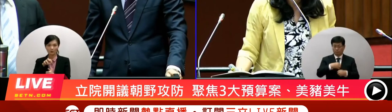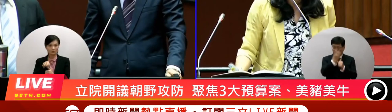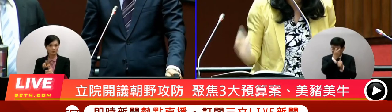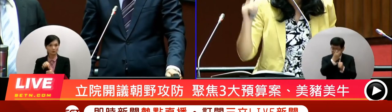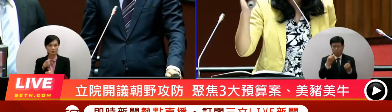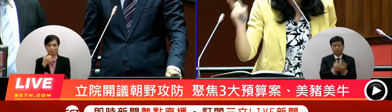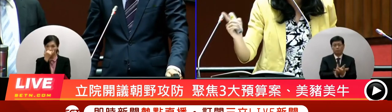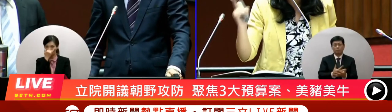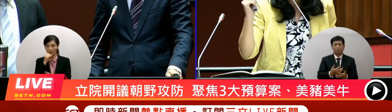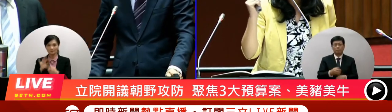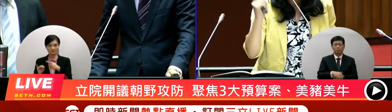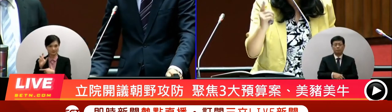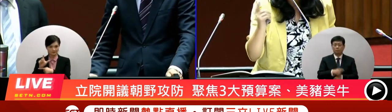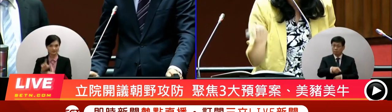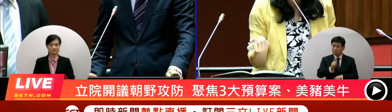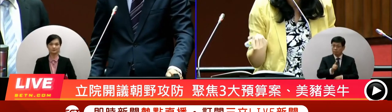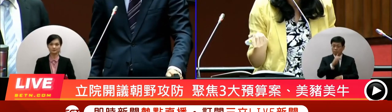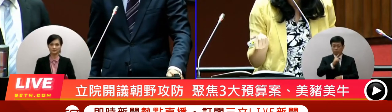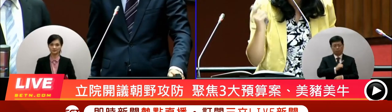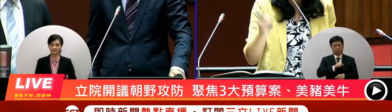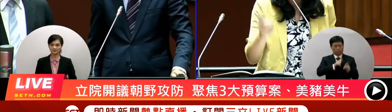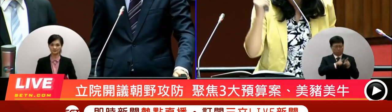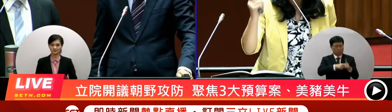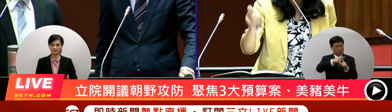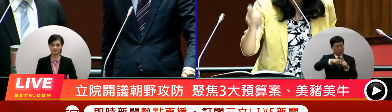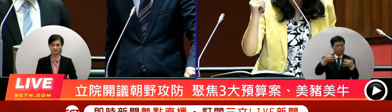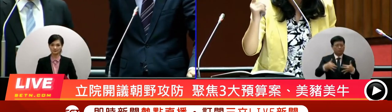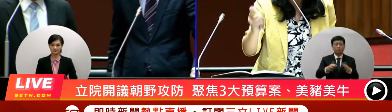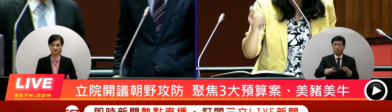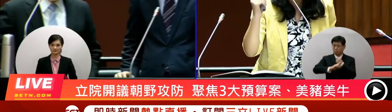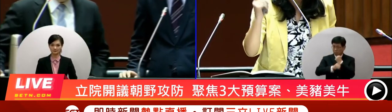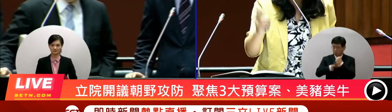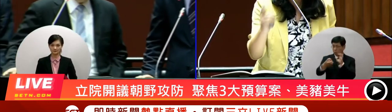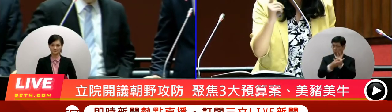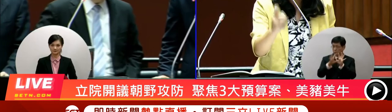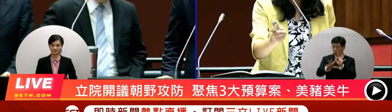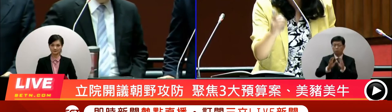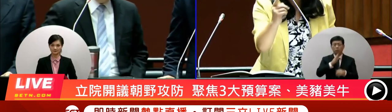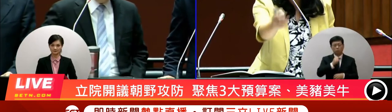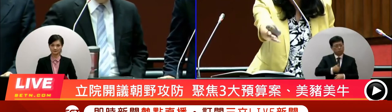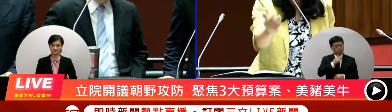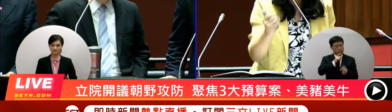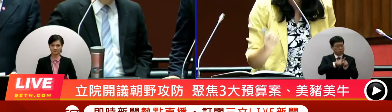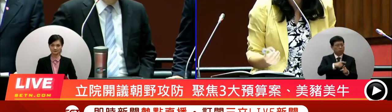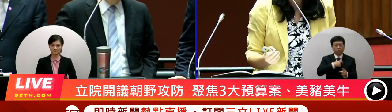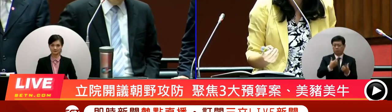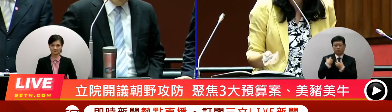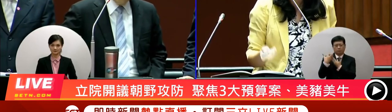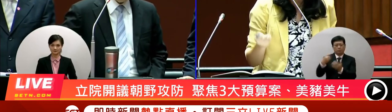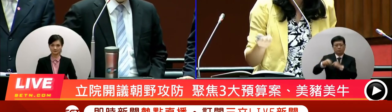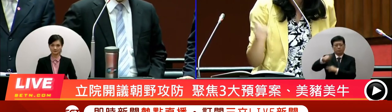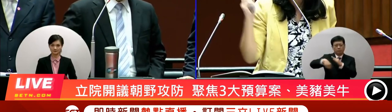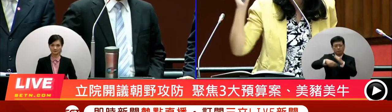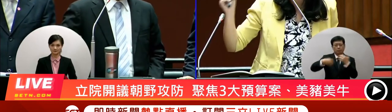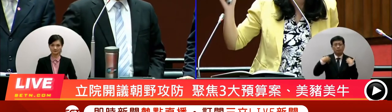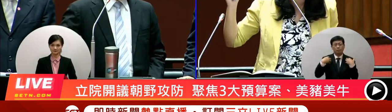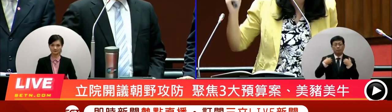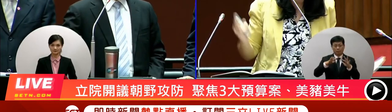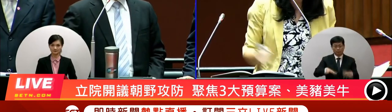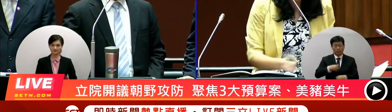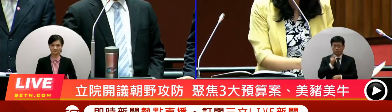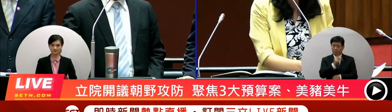嘛。好，这个是什么？执行力的问题。我们今天有法律有标章，但是执行力还是要靠行政院来做。所以我今天要